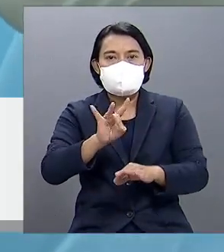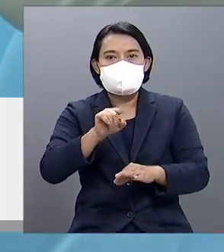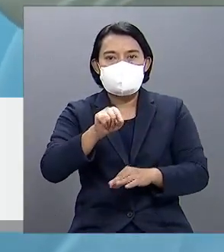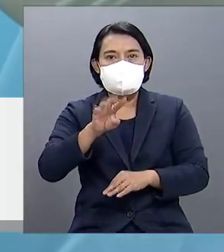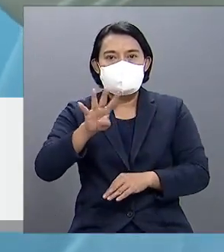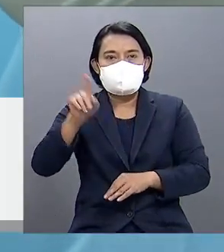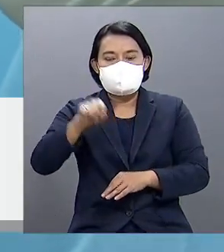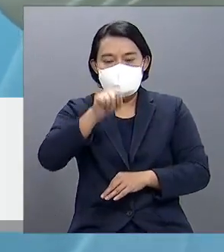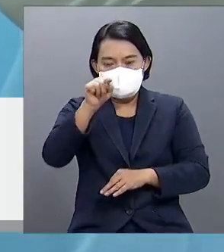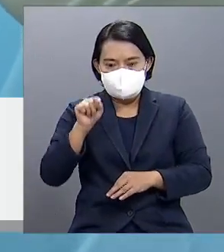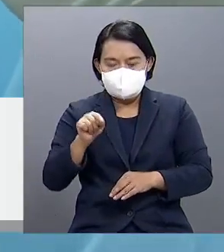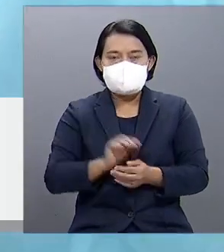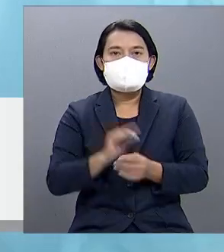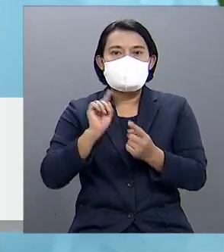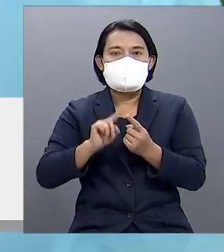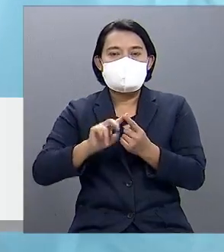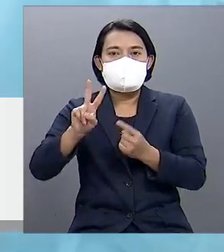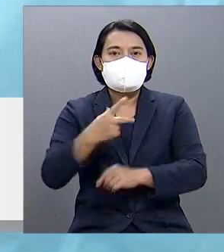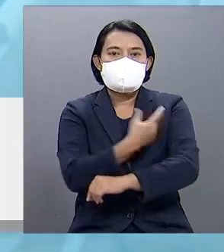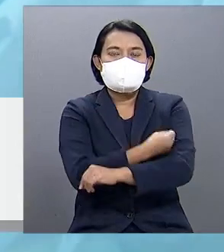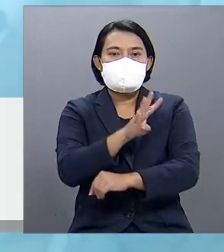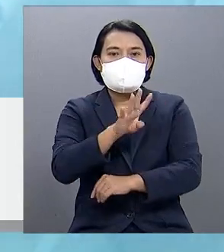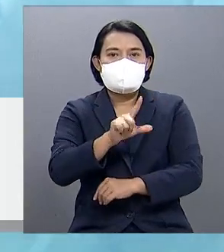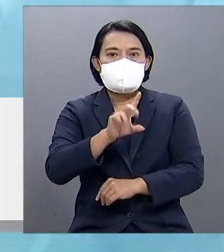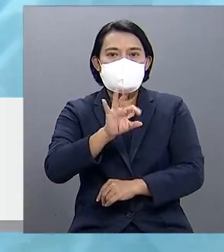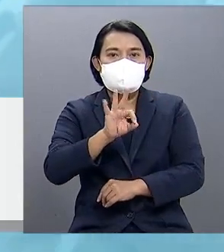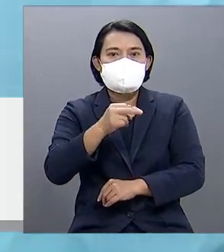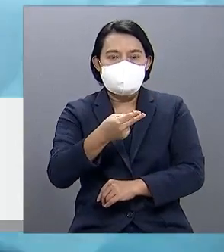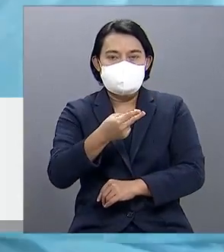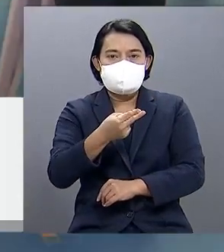88.44% เข็มที่2รับไปแล้ว 4,900,000 คนคิดเป็น